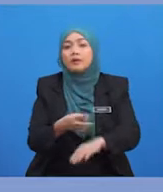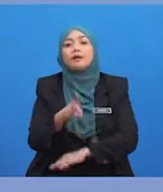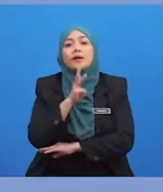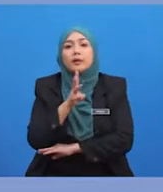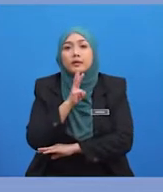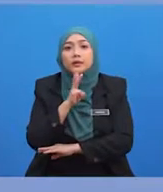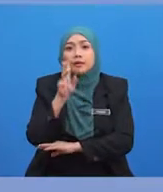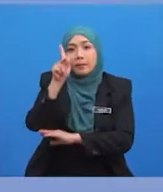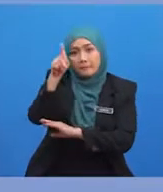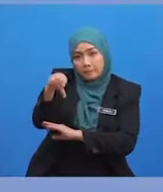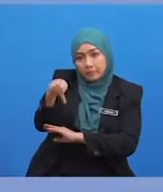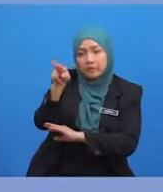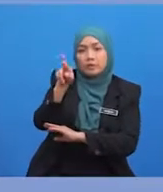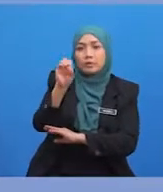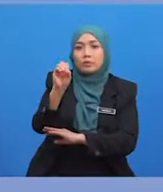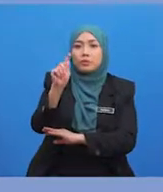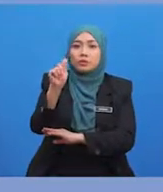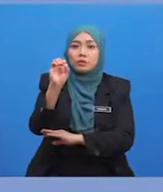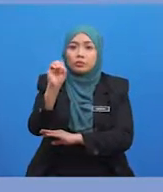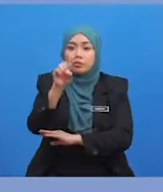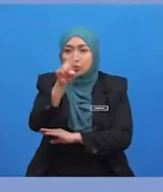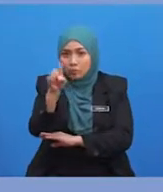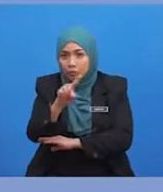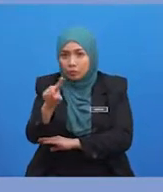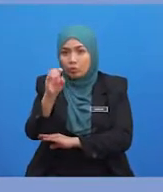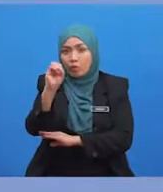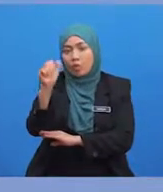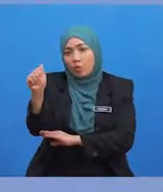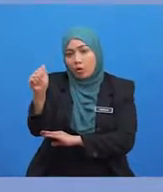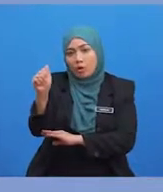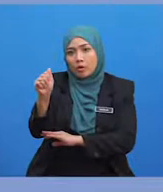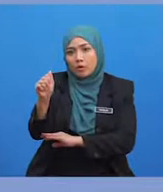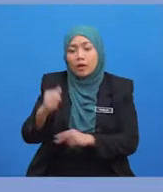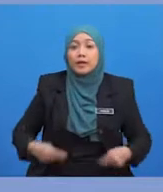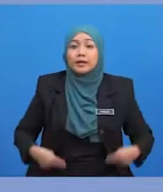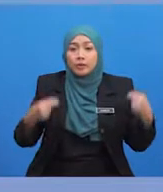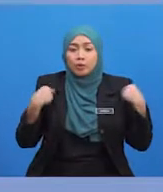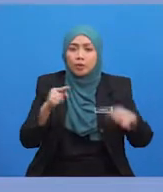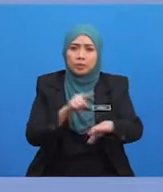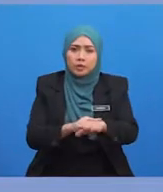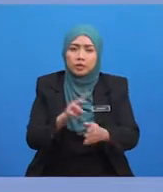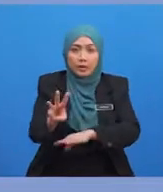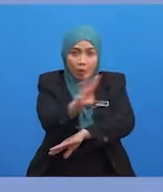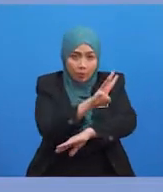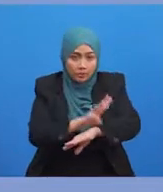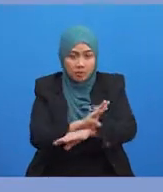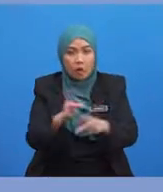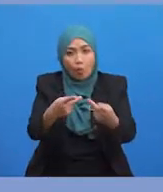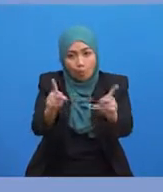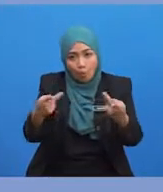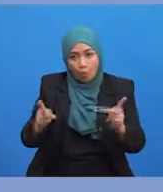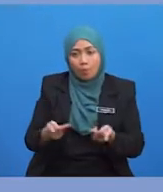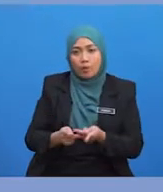paramecium. Akhir sekali, mikroorganisma yang diberi nama alga.